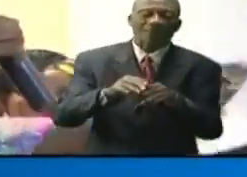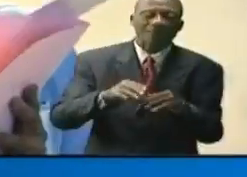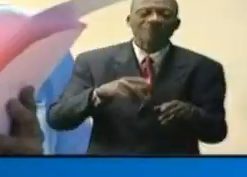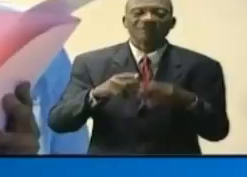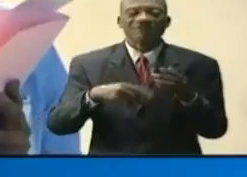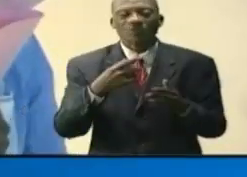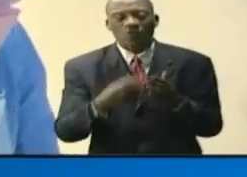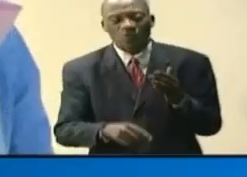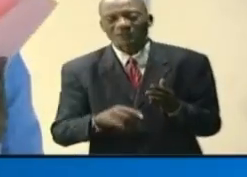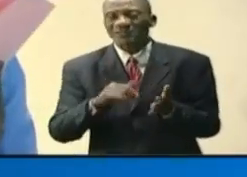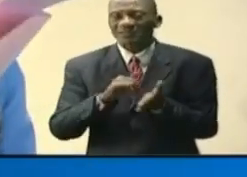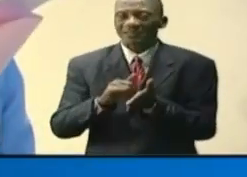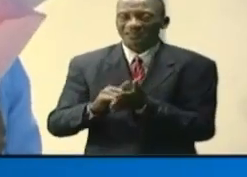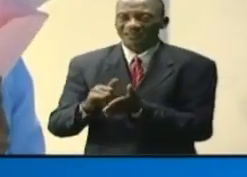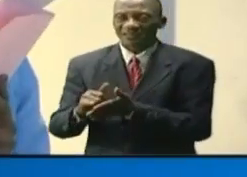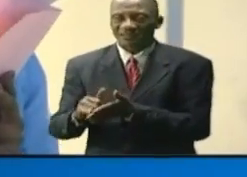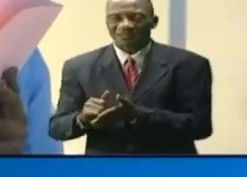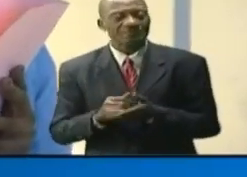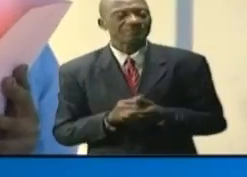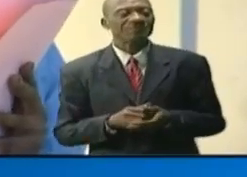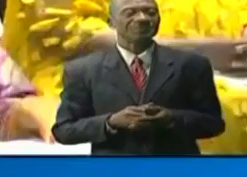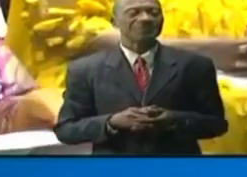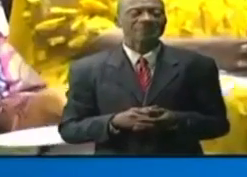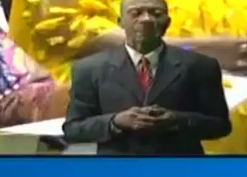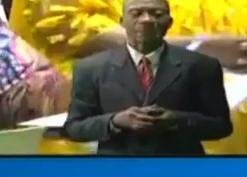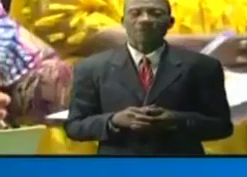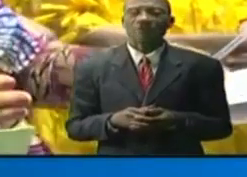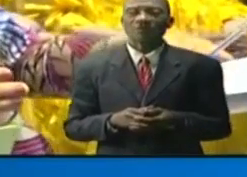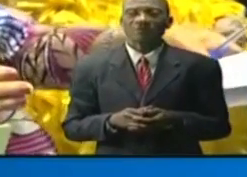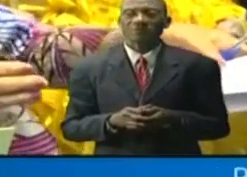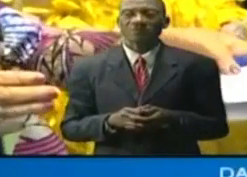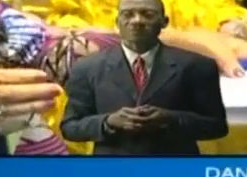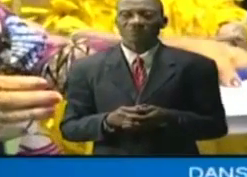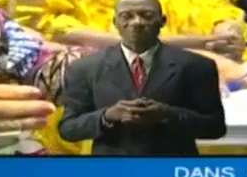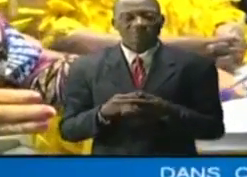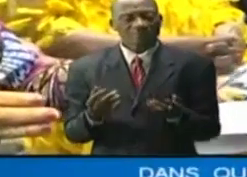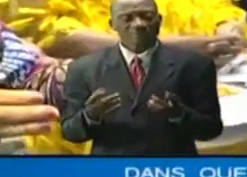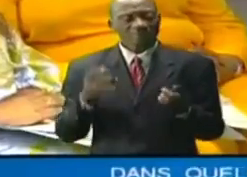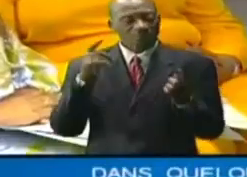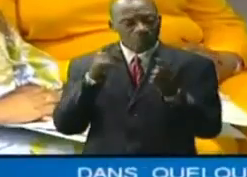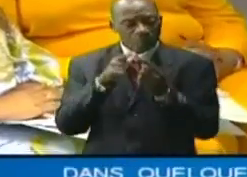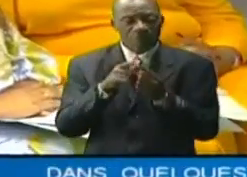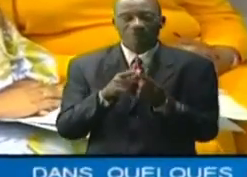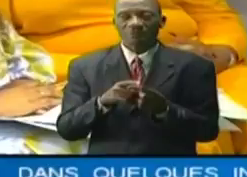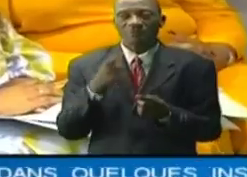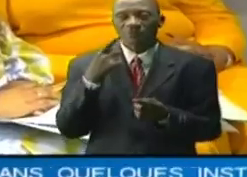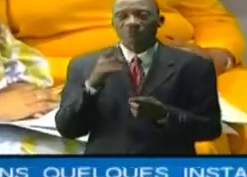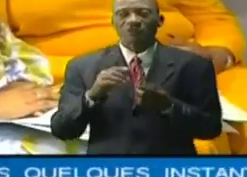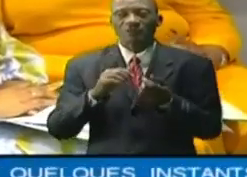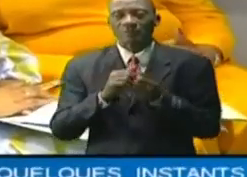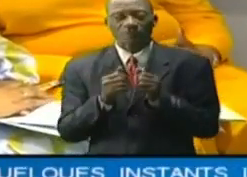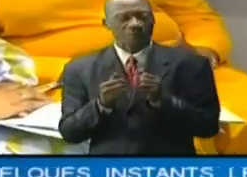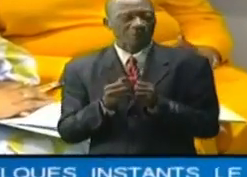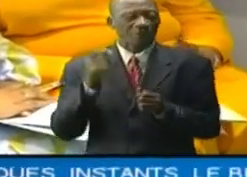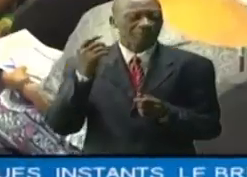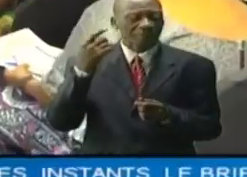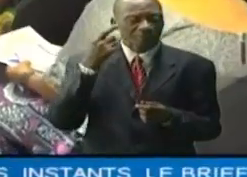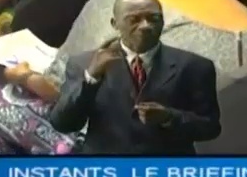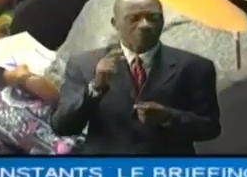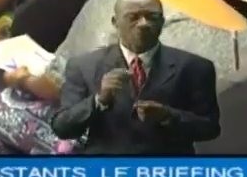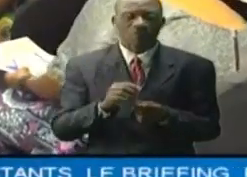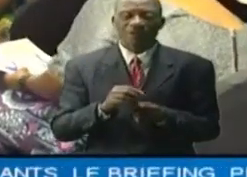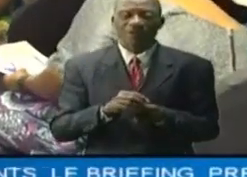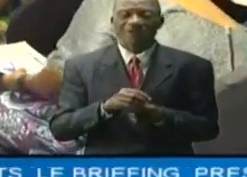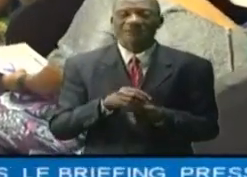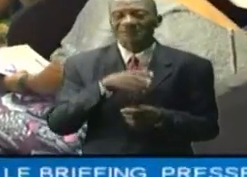frontières africaines, aura pour objectif d'adhérer étroitement à la réduction des déchets, notamment ménagers. Les travaux